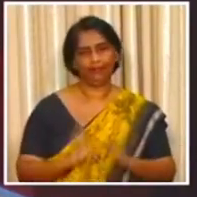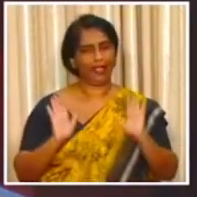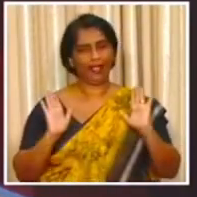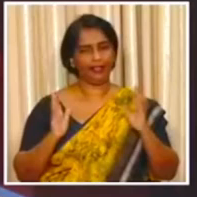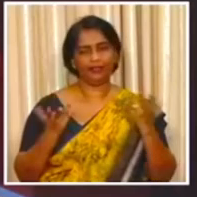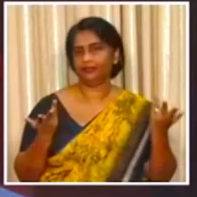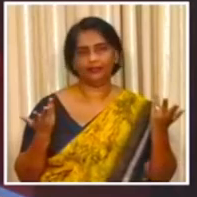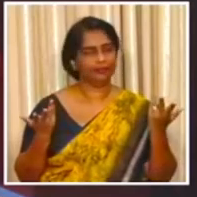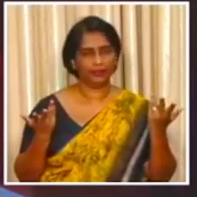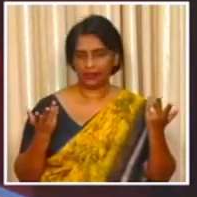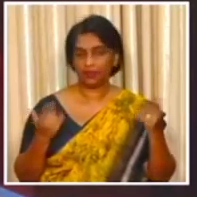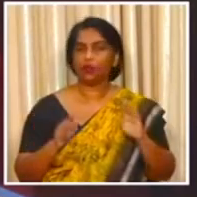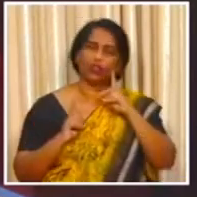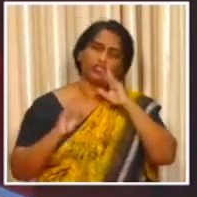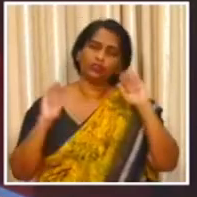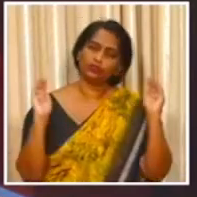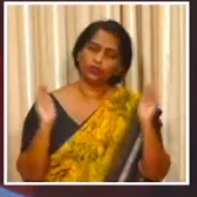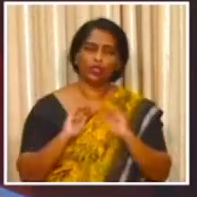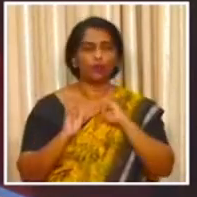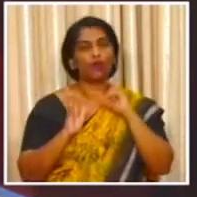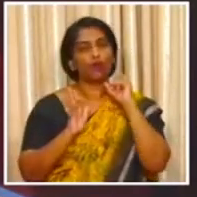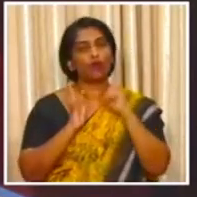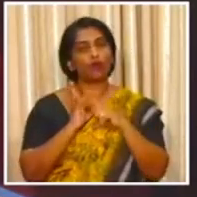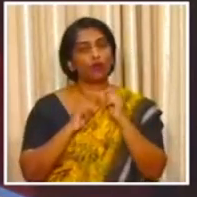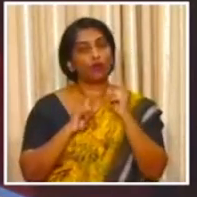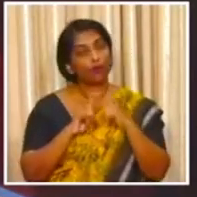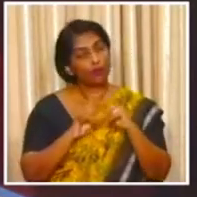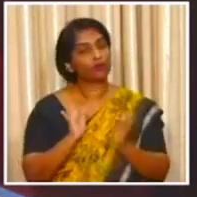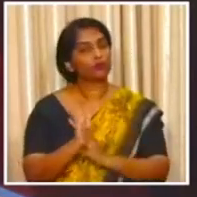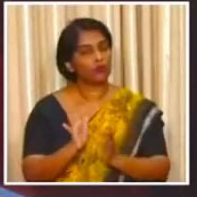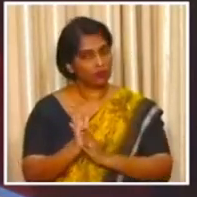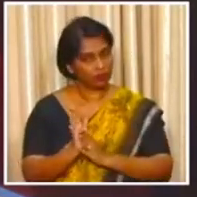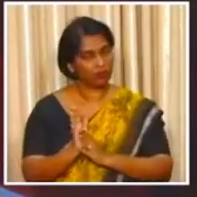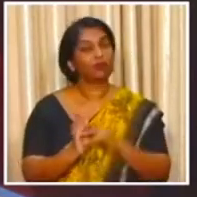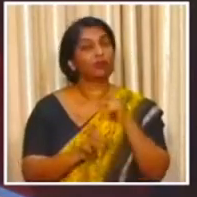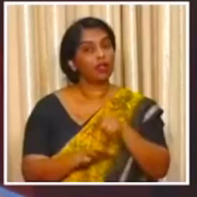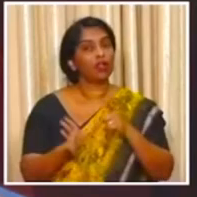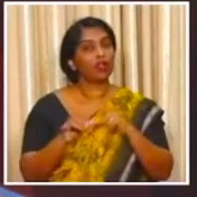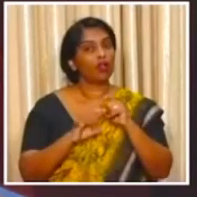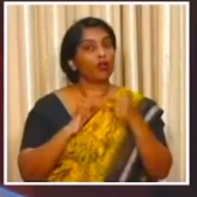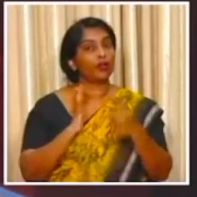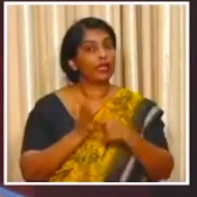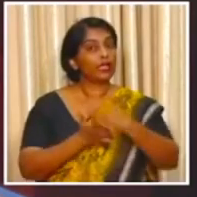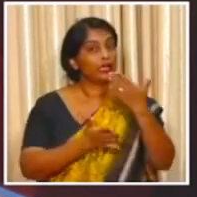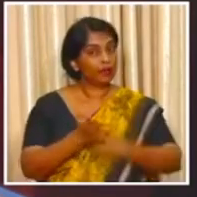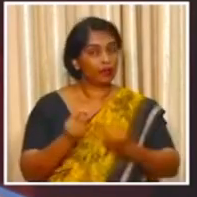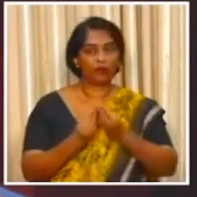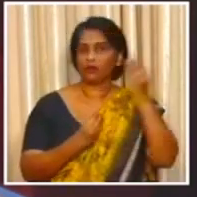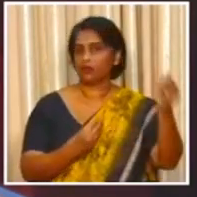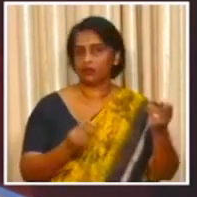පත්වන්නේ නැහැ. අඩුම ගානේ කෝප් එකටවත් කෝප් කමිටුවටවත් ඒ ඔඩිට් රිපෝර්ට් එක ලබා දීලත්